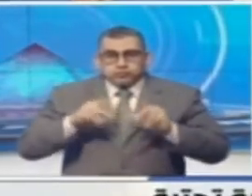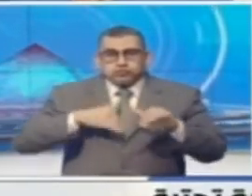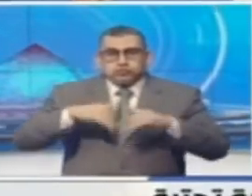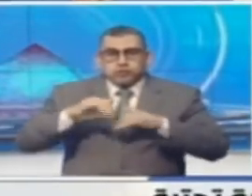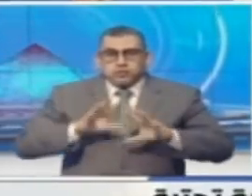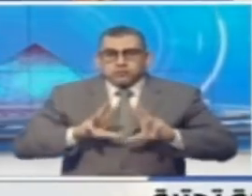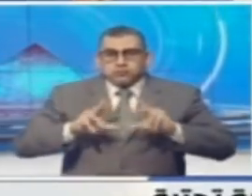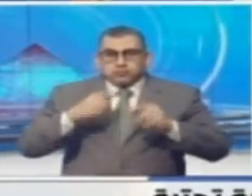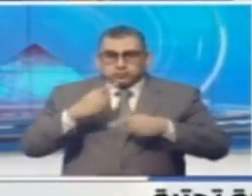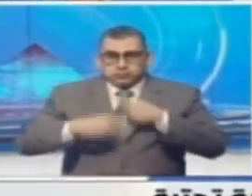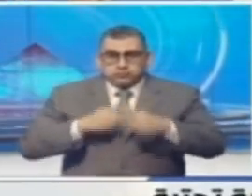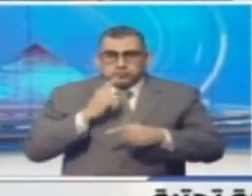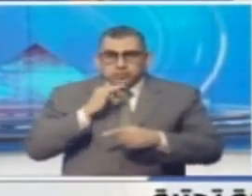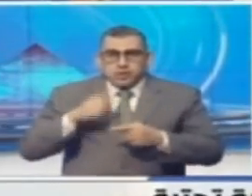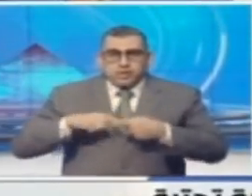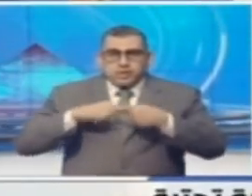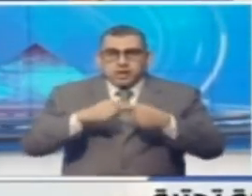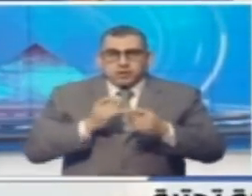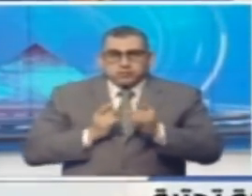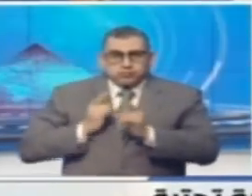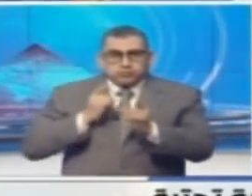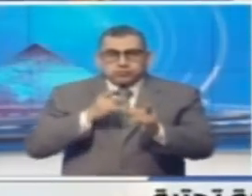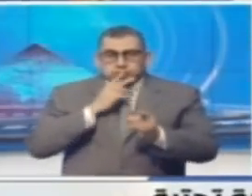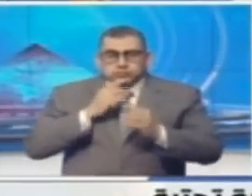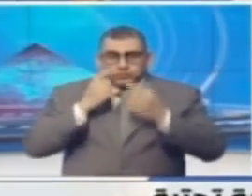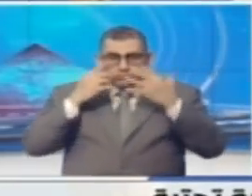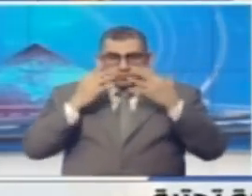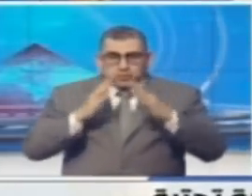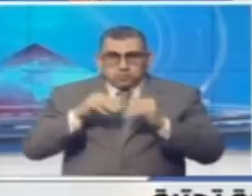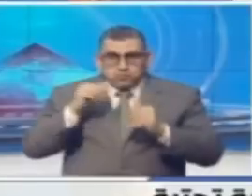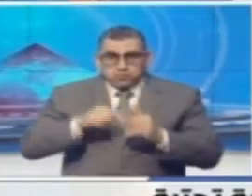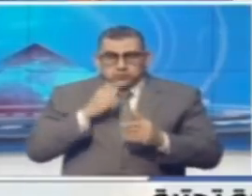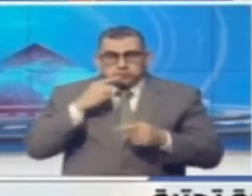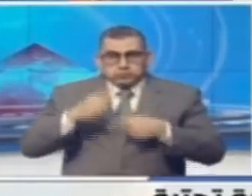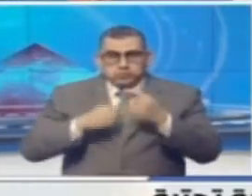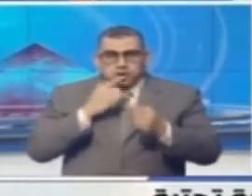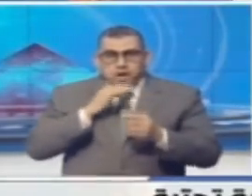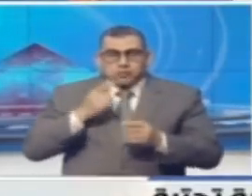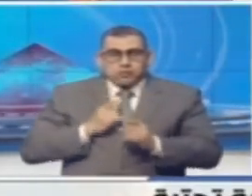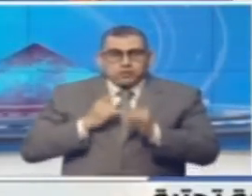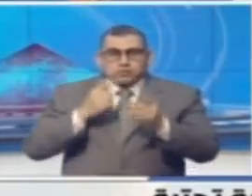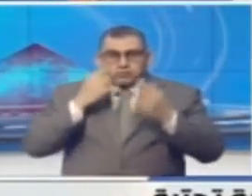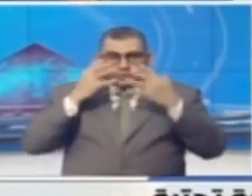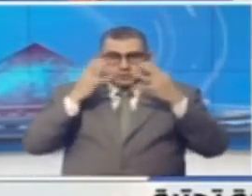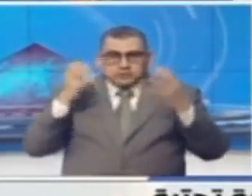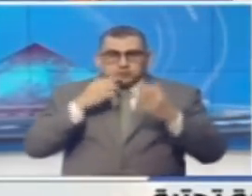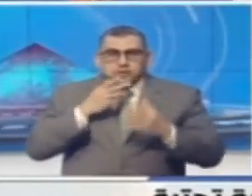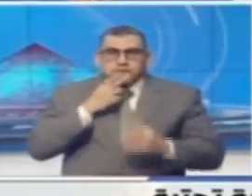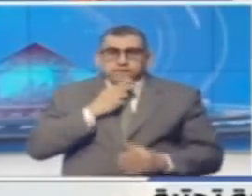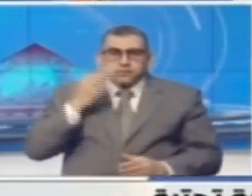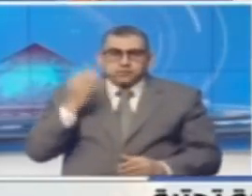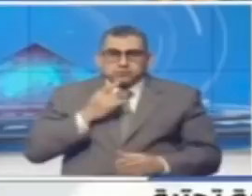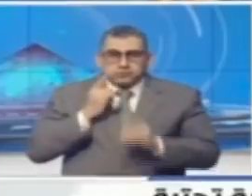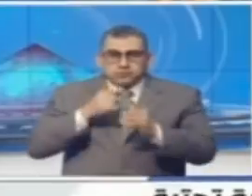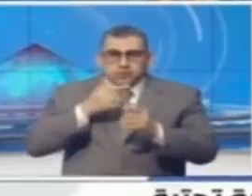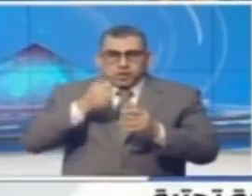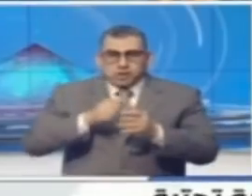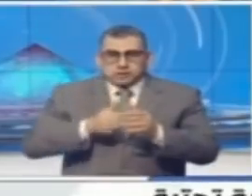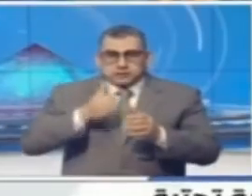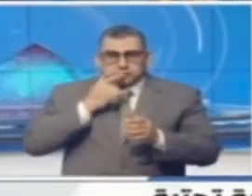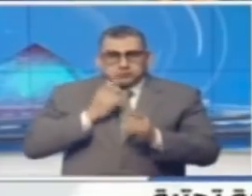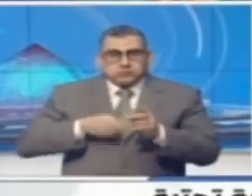تحتية مستدامة لقطاع النقل والمواصلات في مصر وتوفير وسائل نقل ذكية تعد أحد المحاور